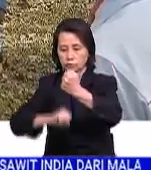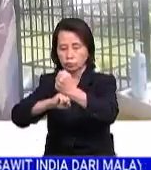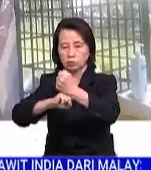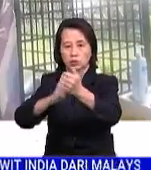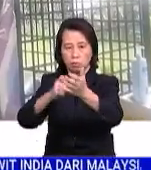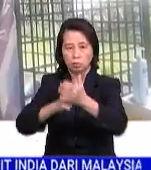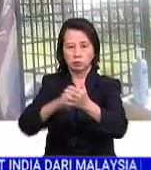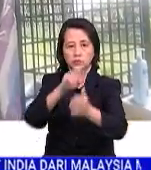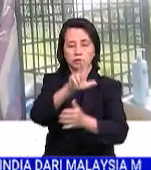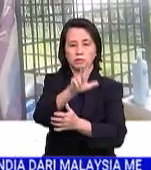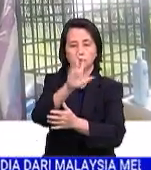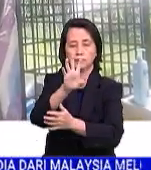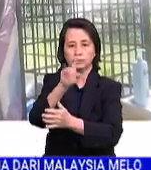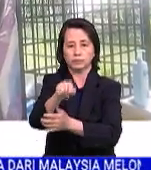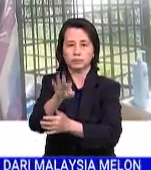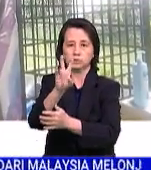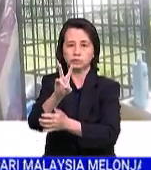keperluan